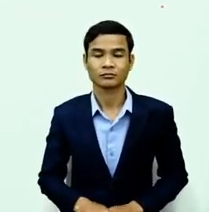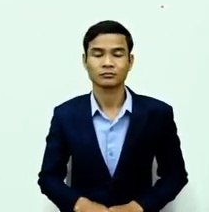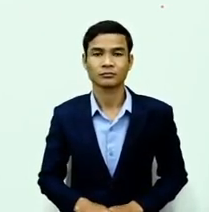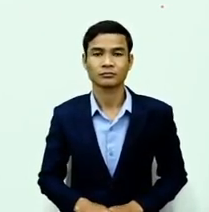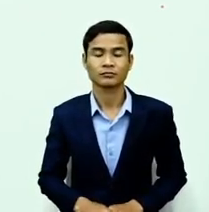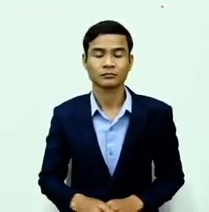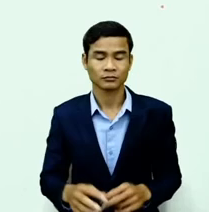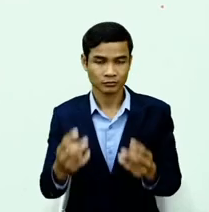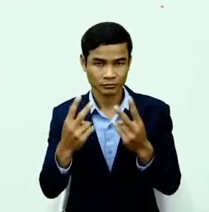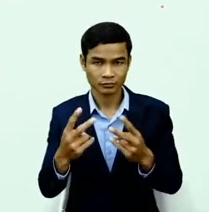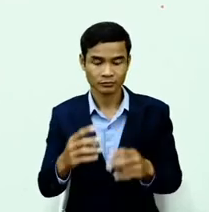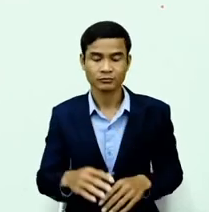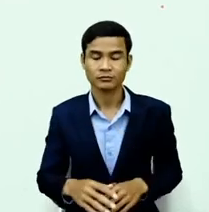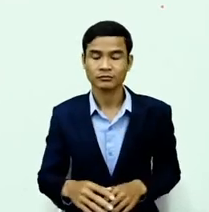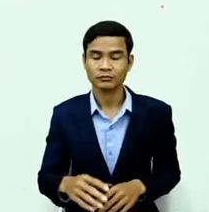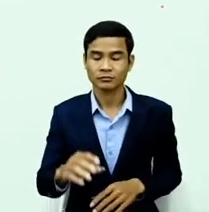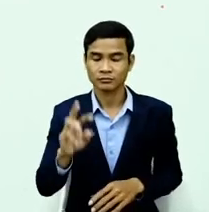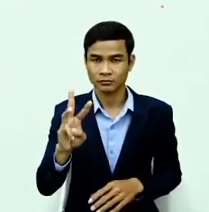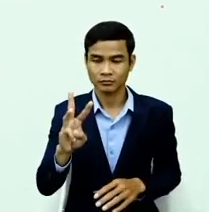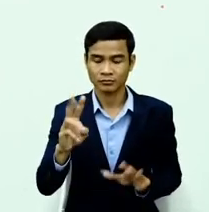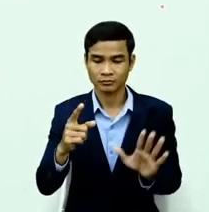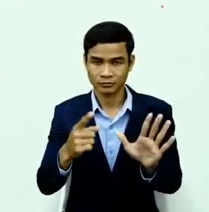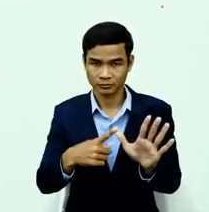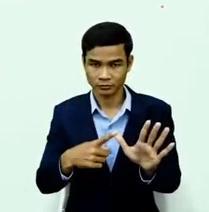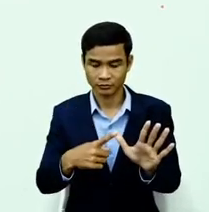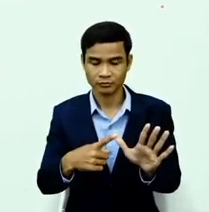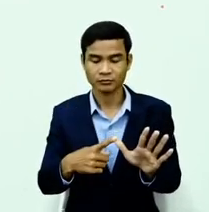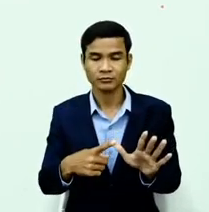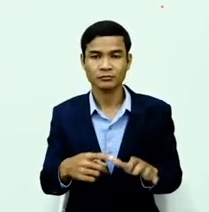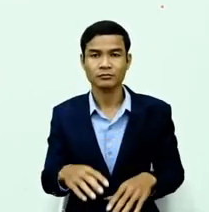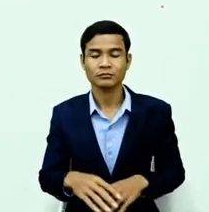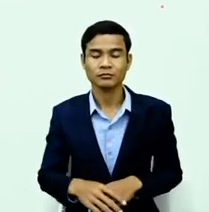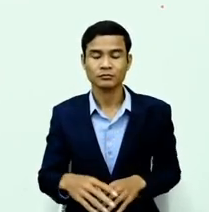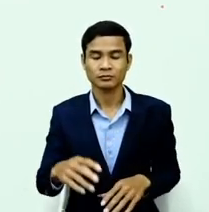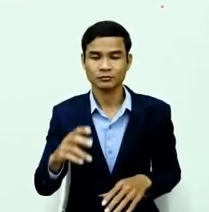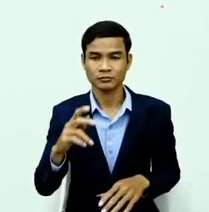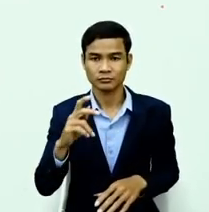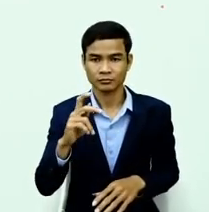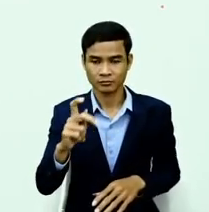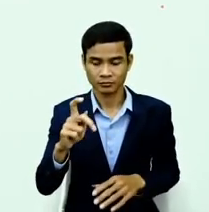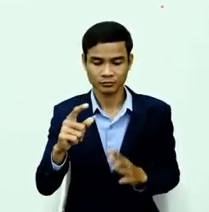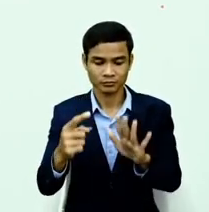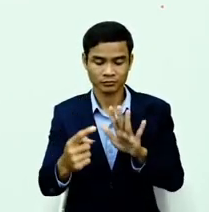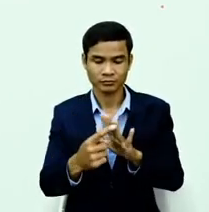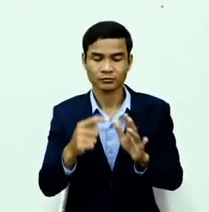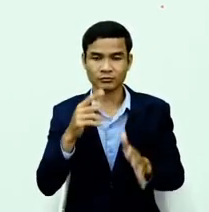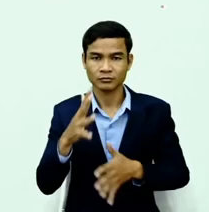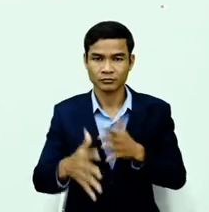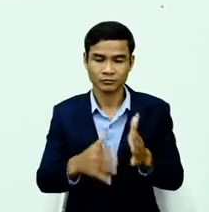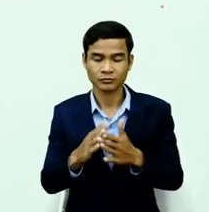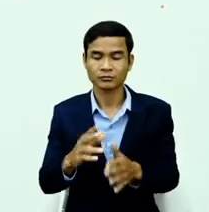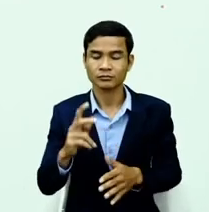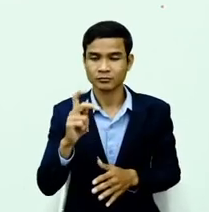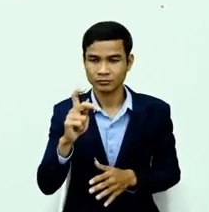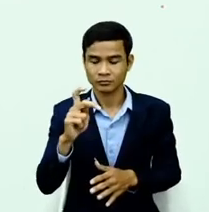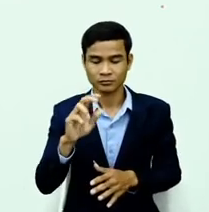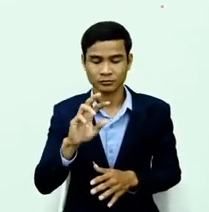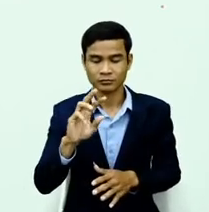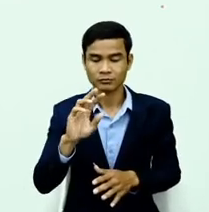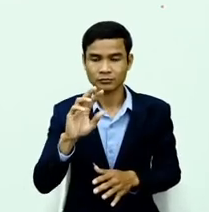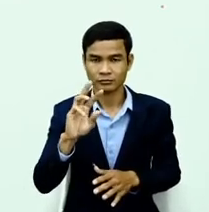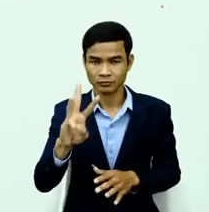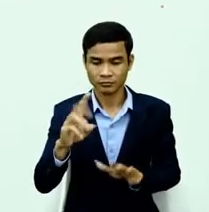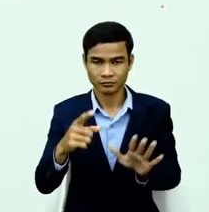trả tiệm toán dô ý gì cơ u cụ dê